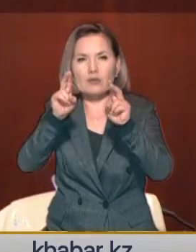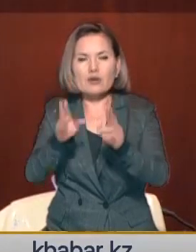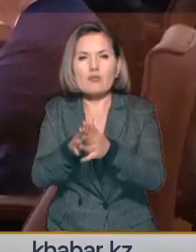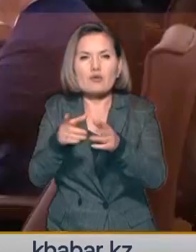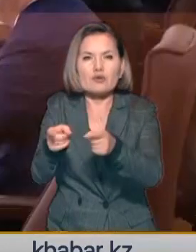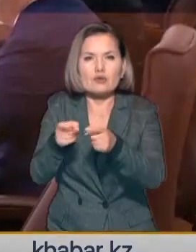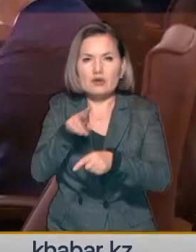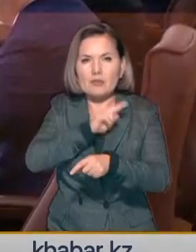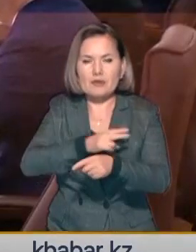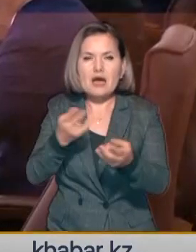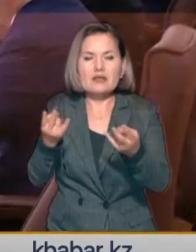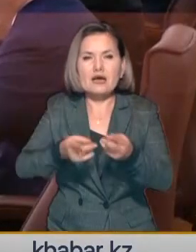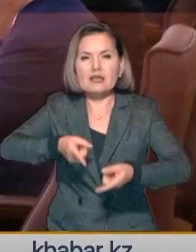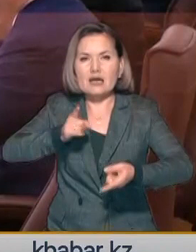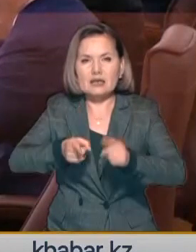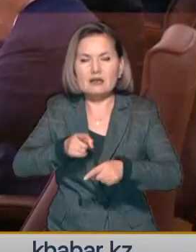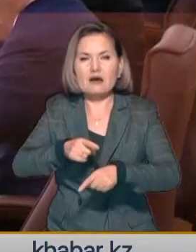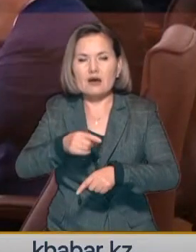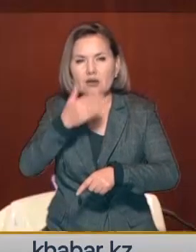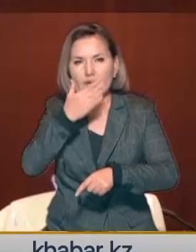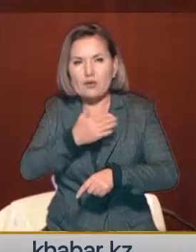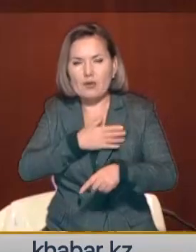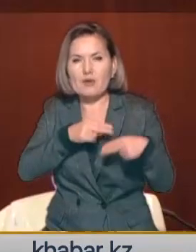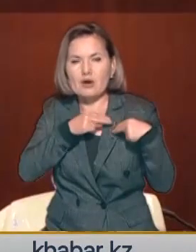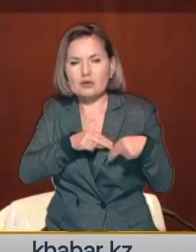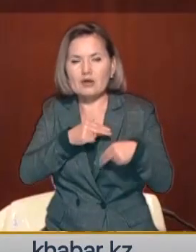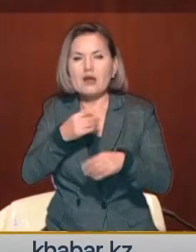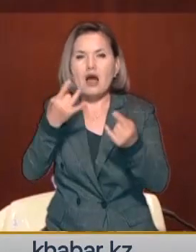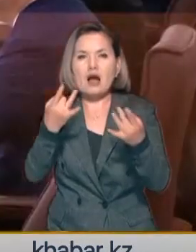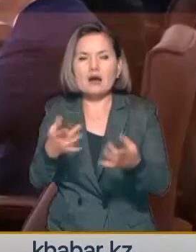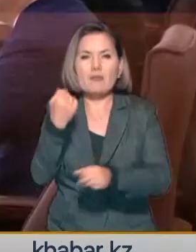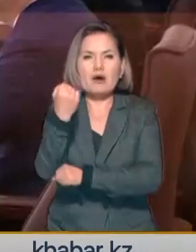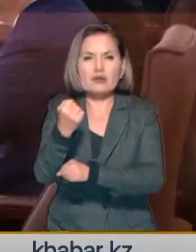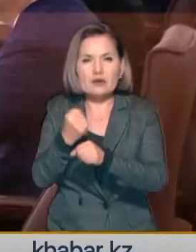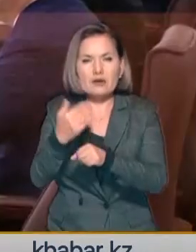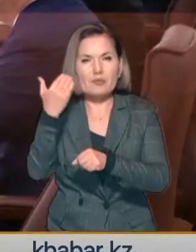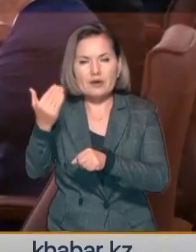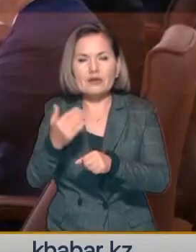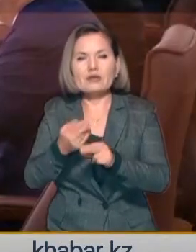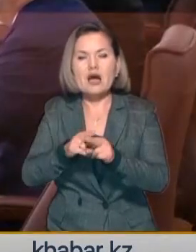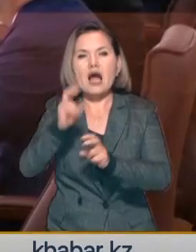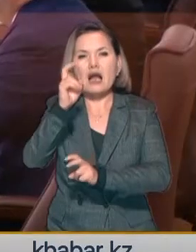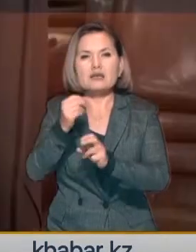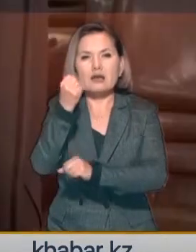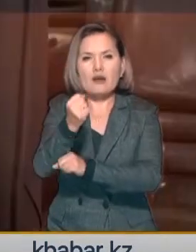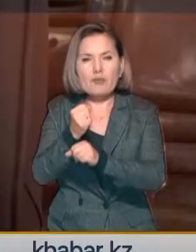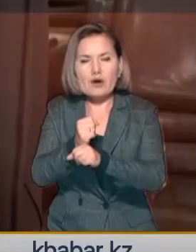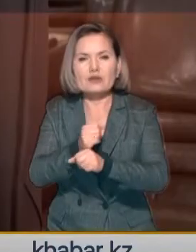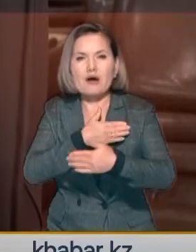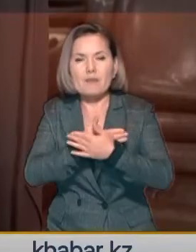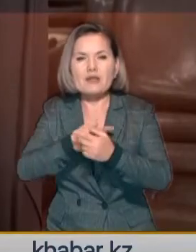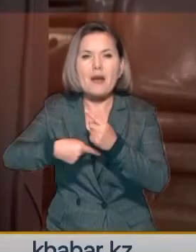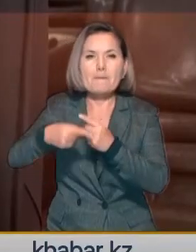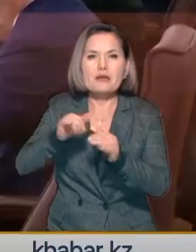ықпал етпек. Біз нағыз еңбек адамдарын, қарапайым жұмысшыларды, еңбек өкілдерін, кәсіпорындарындағы бизнес